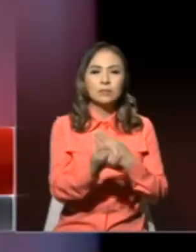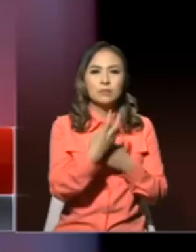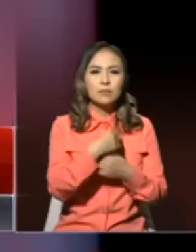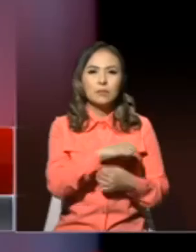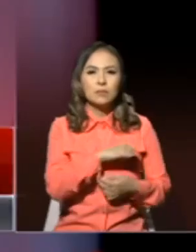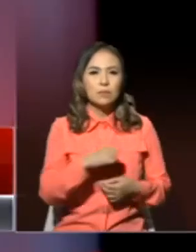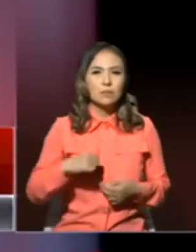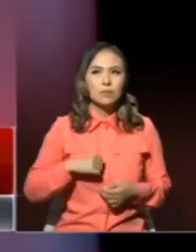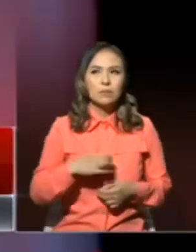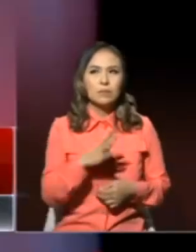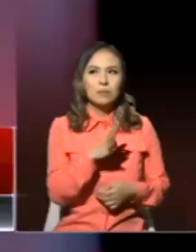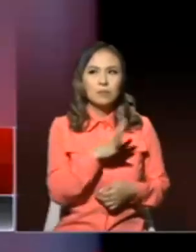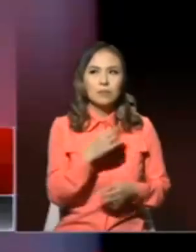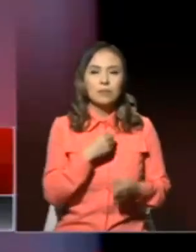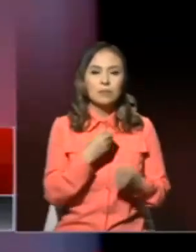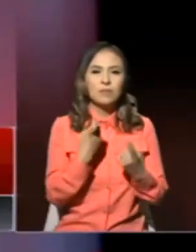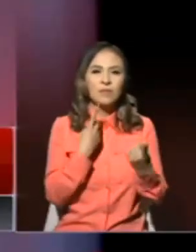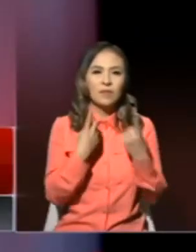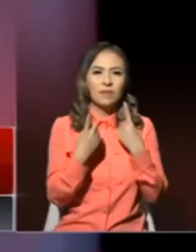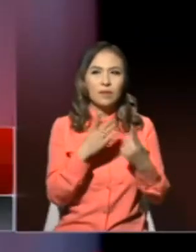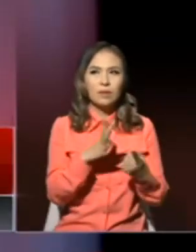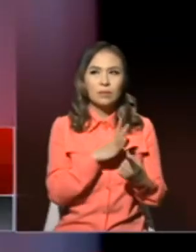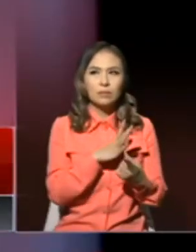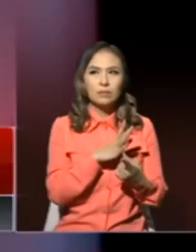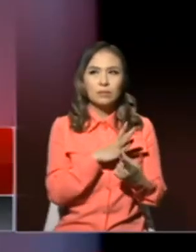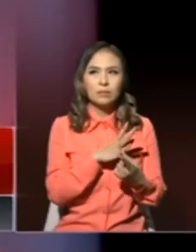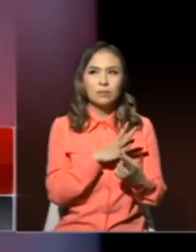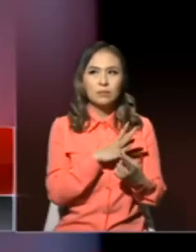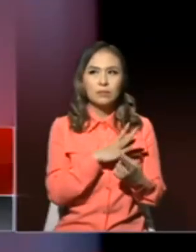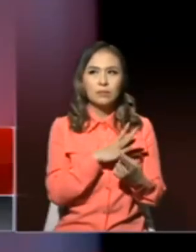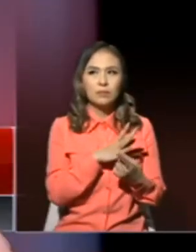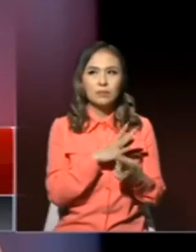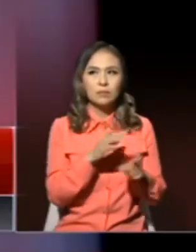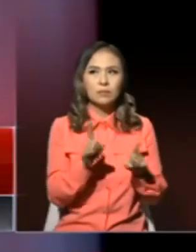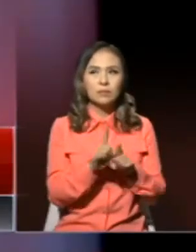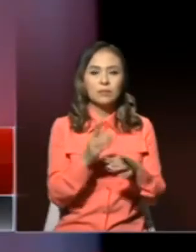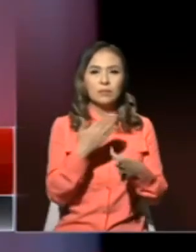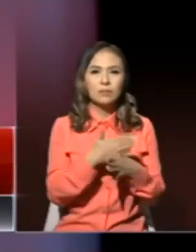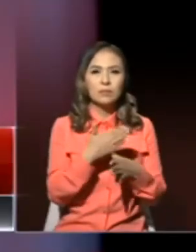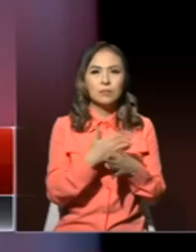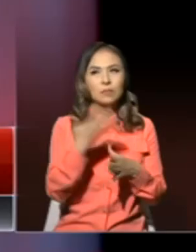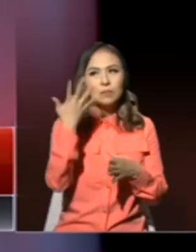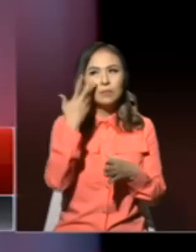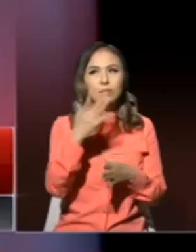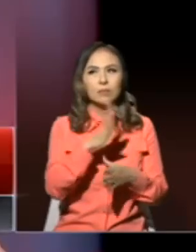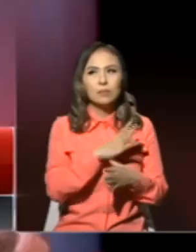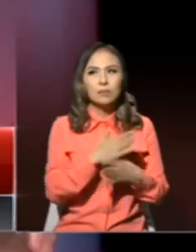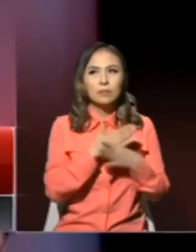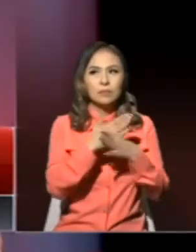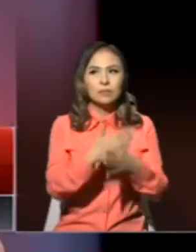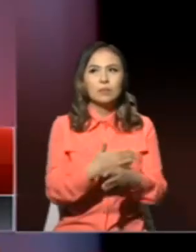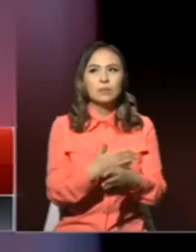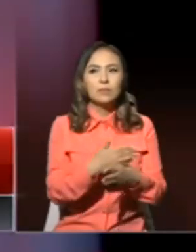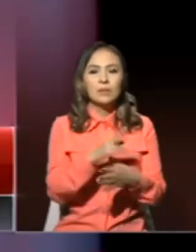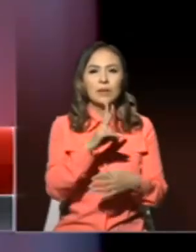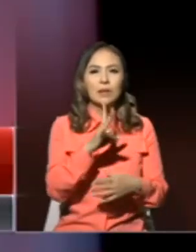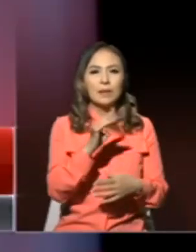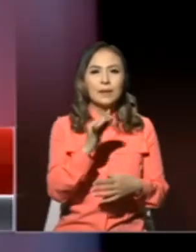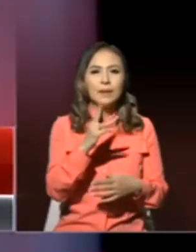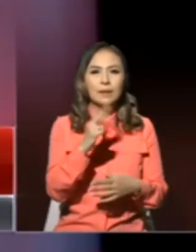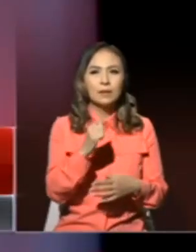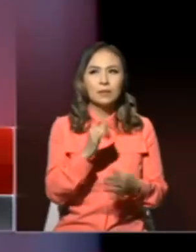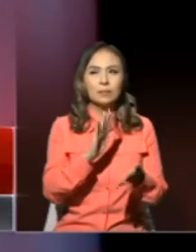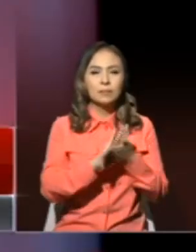келген. Ол кісімен сөйлестік, өз басым сөйлестім. Бірақтан осындай көмекті ұсынған кезде, біз клиникалармен